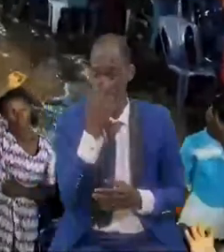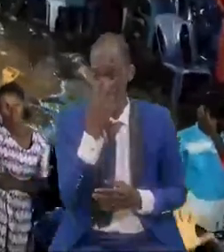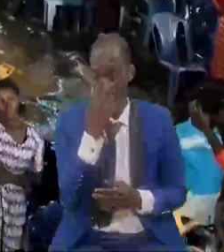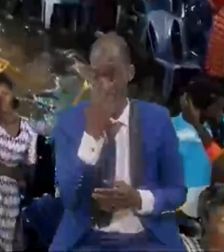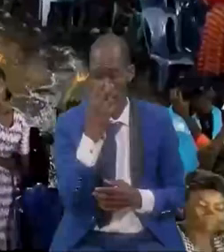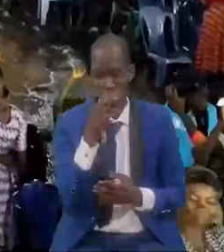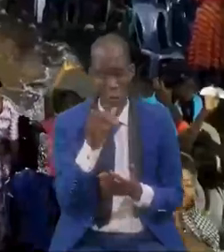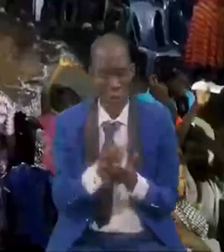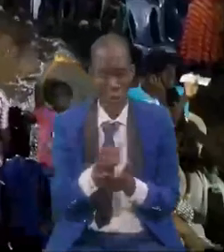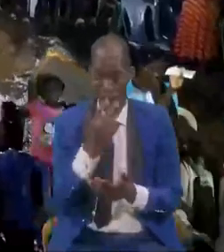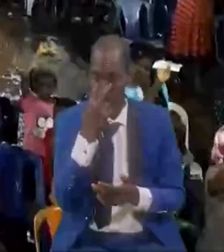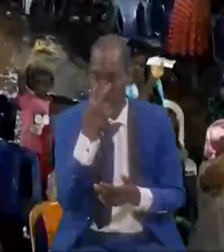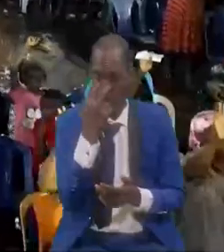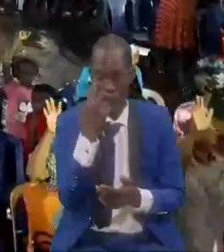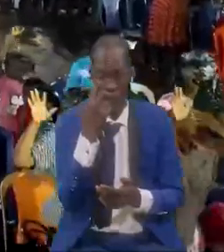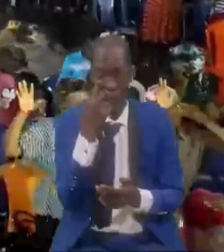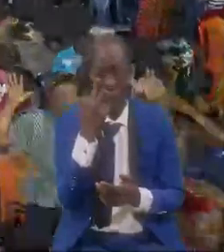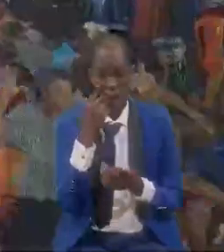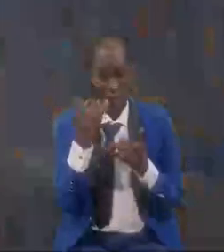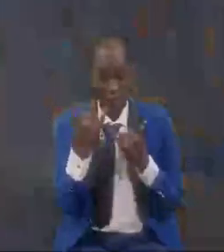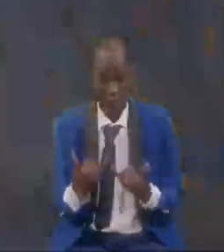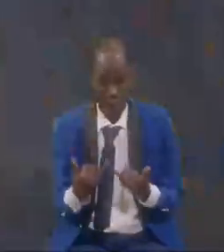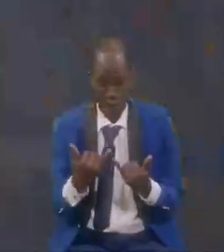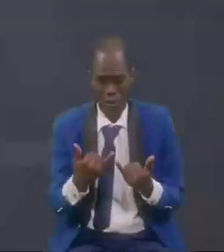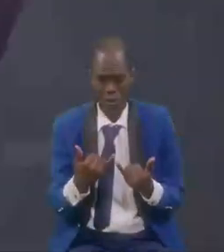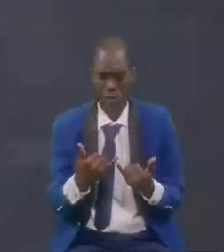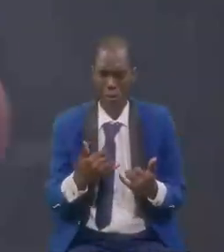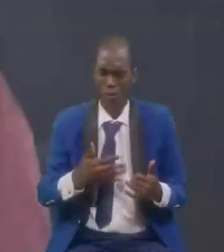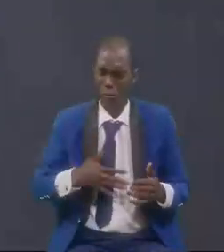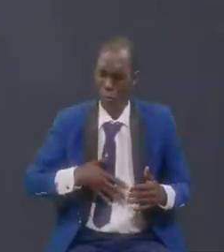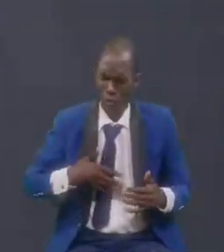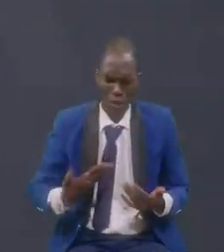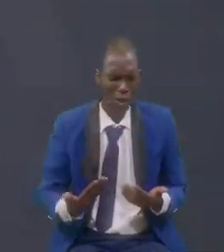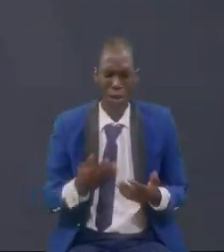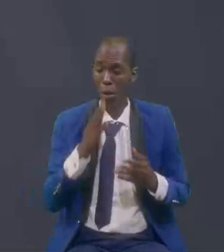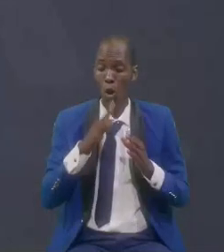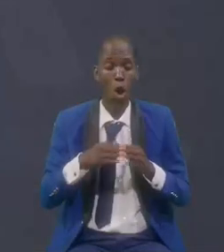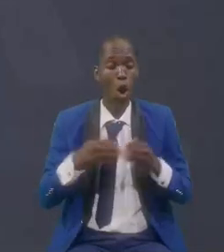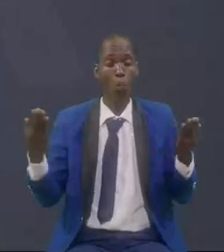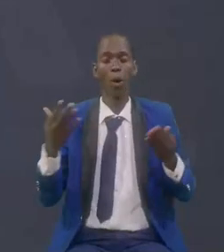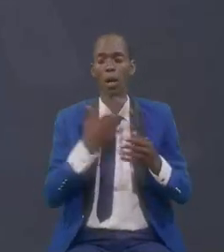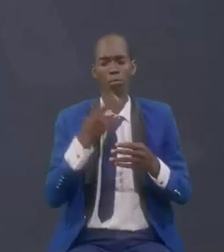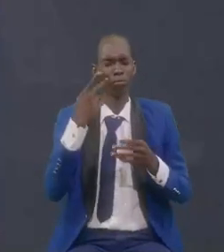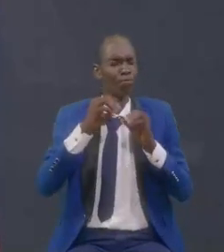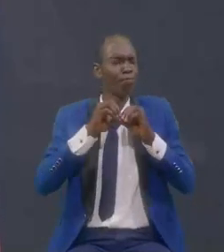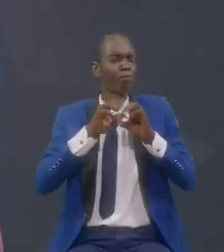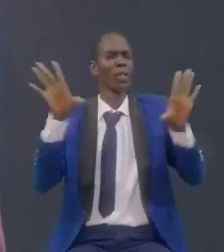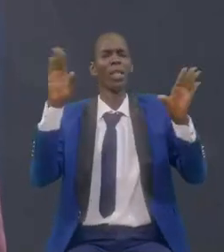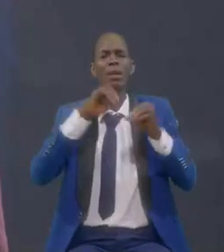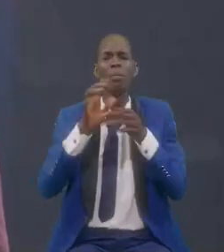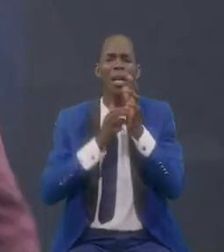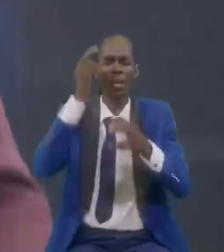L'aveuglement, que ses yeux aveuglent maintenant même, soit ouvert. Et vois clairement au nom